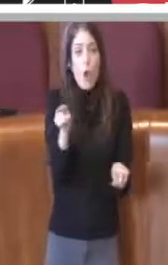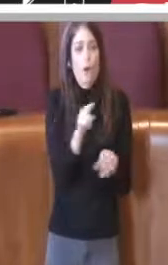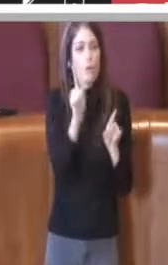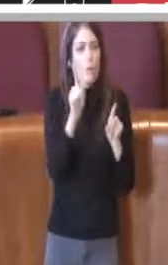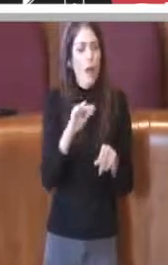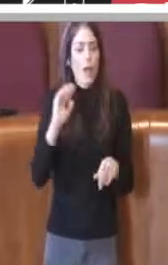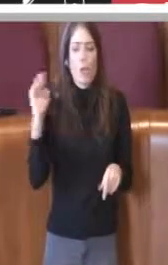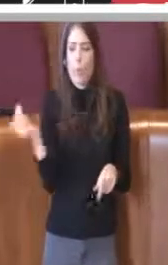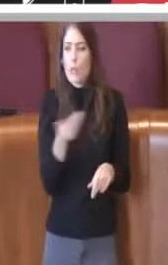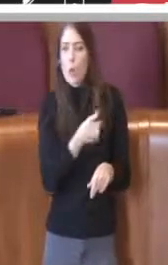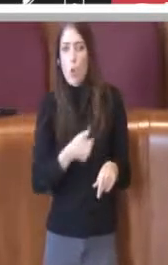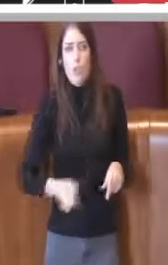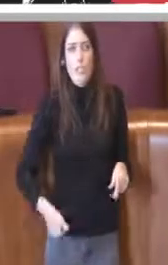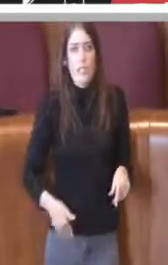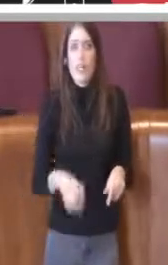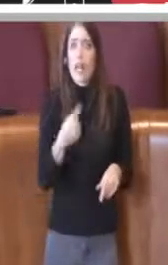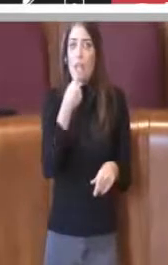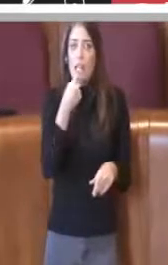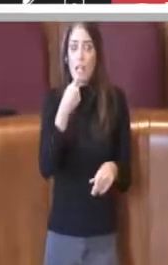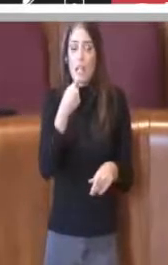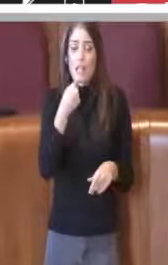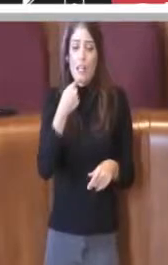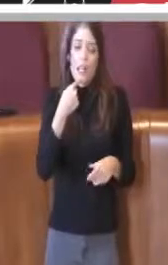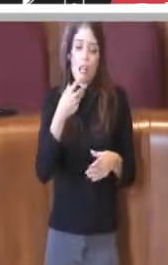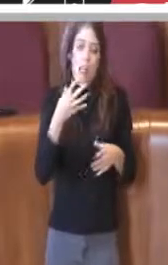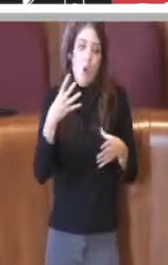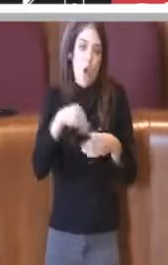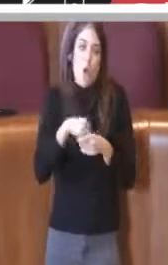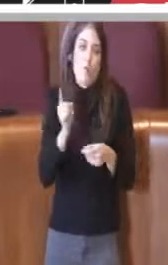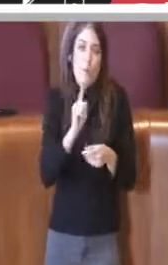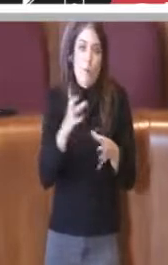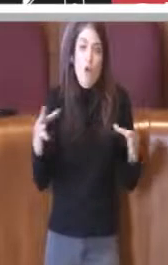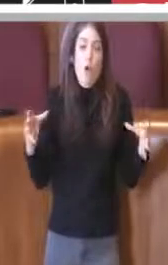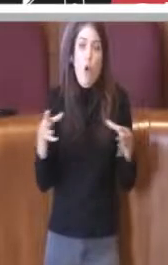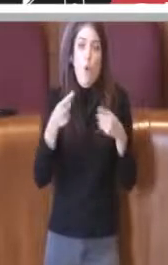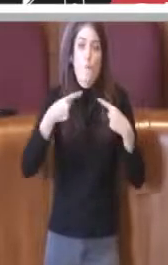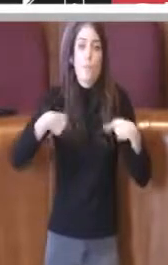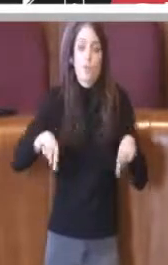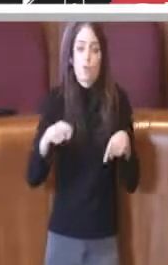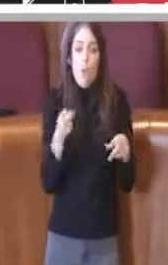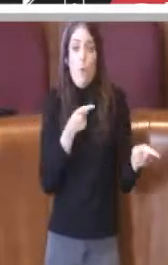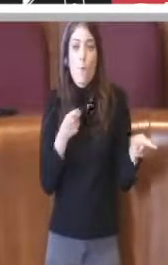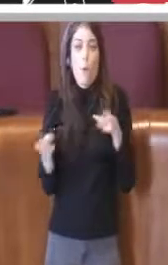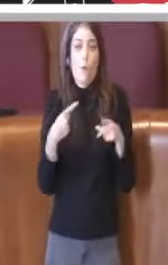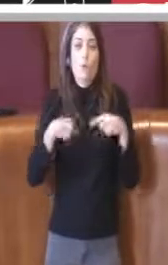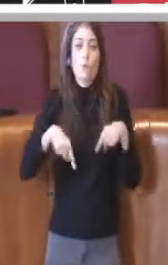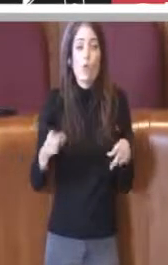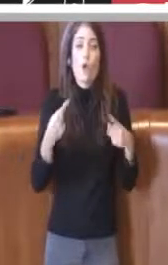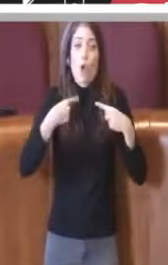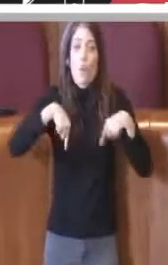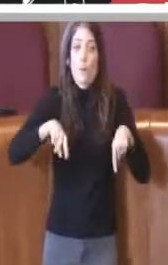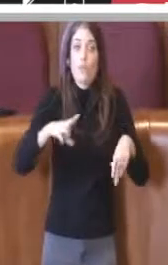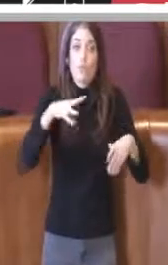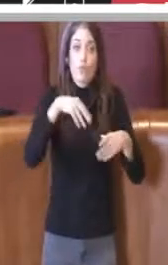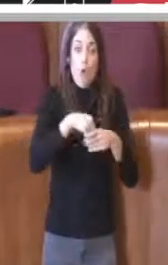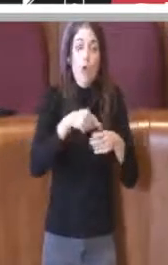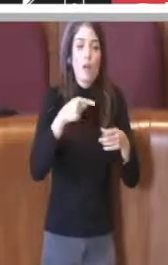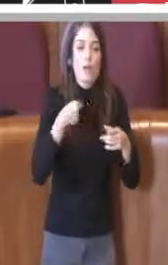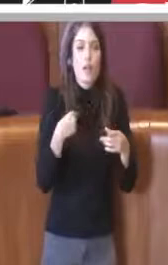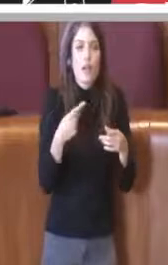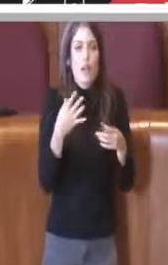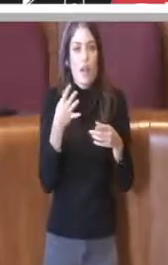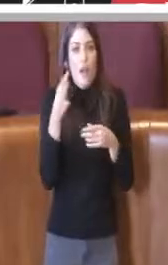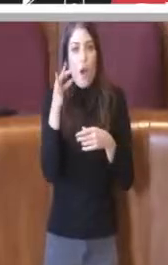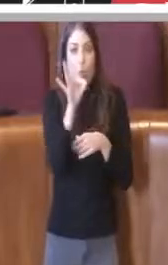consiglieri che non sono nella mia commissione a partecipare alle commissioni quando abbiamo l'edizione l'audizione del dell'ufficio di